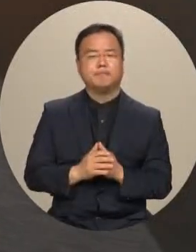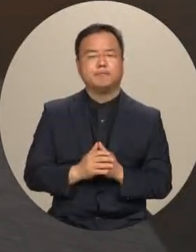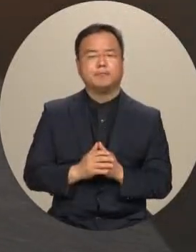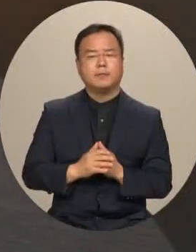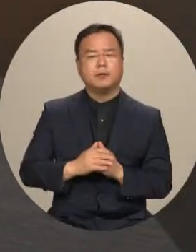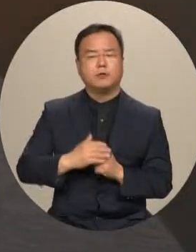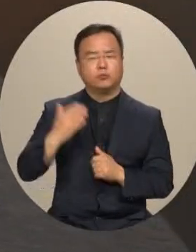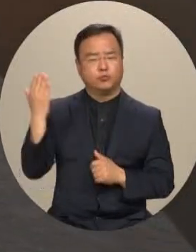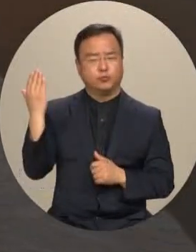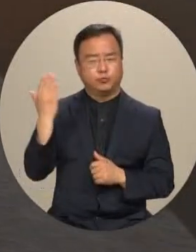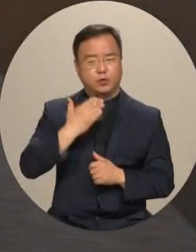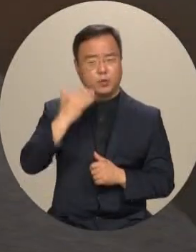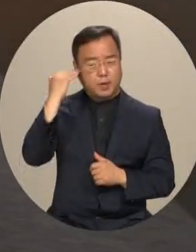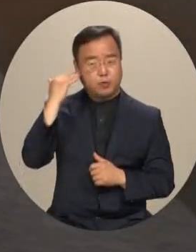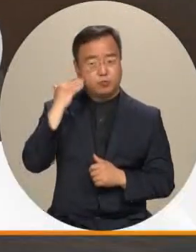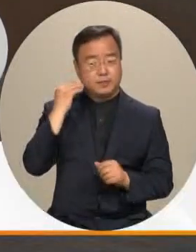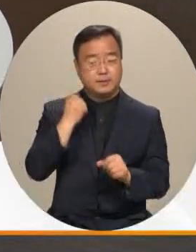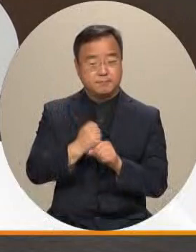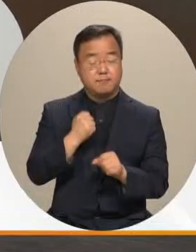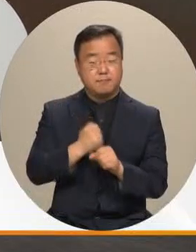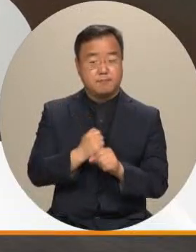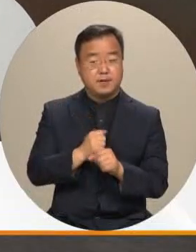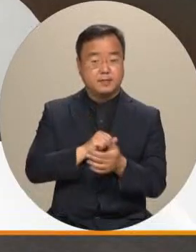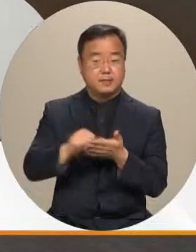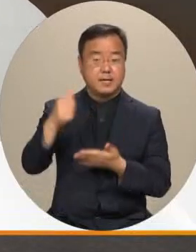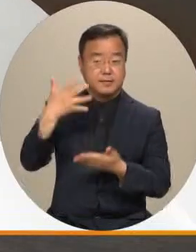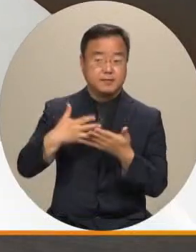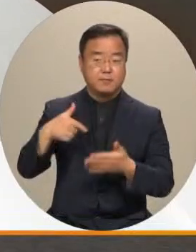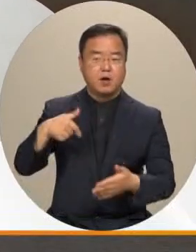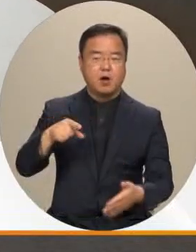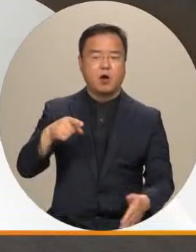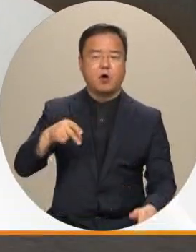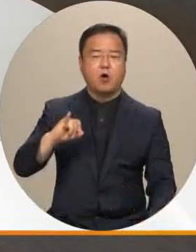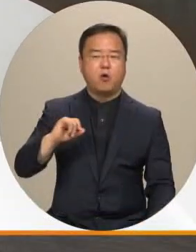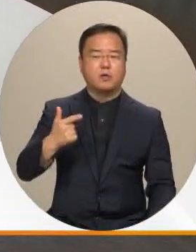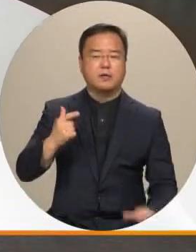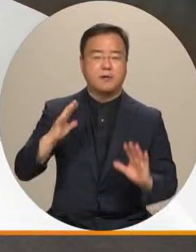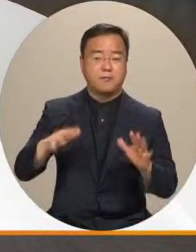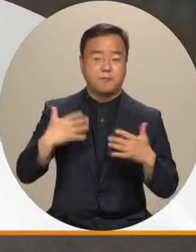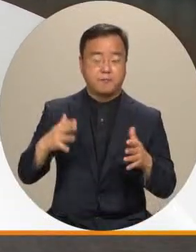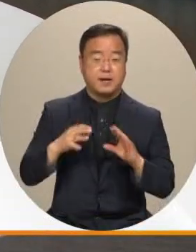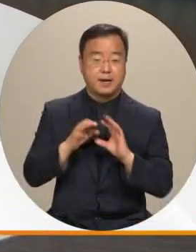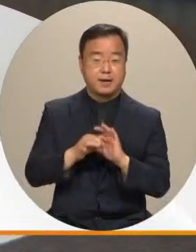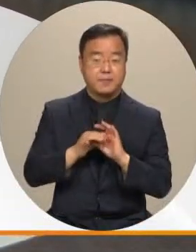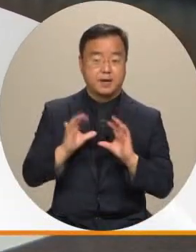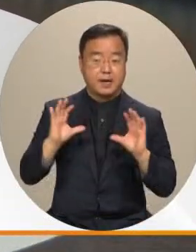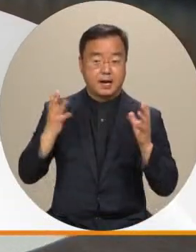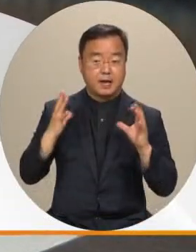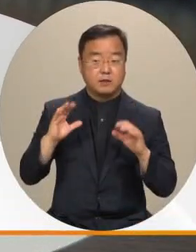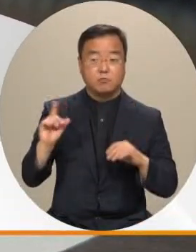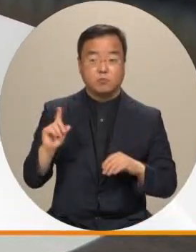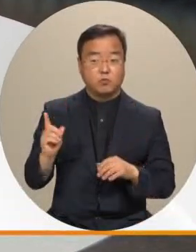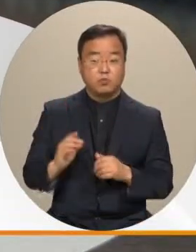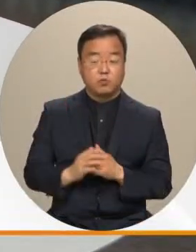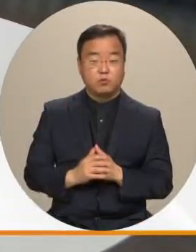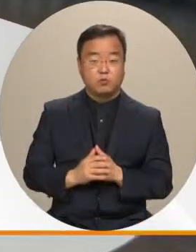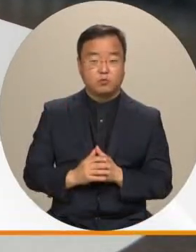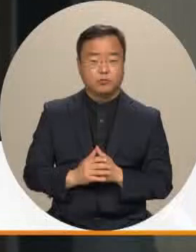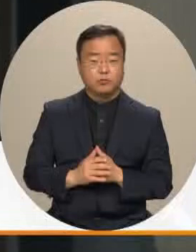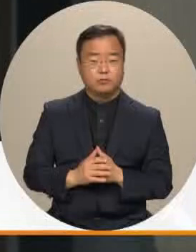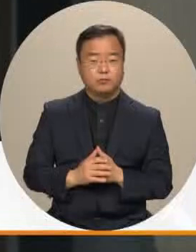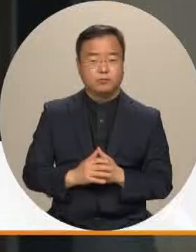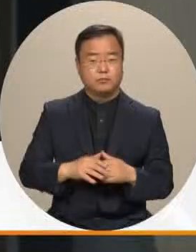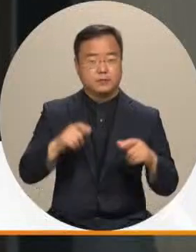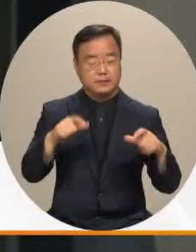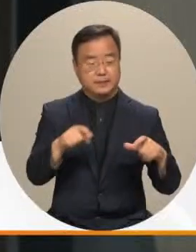순수 국산 애니메이션입니다 거신 바람의 아이 어떤 내용의 작품입니까네 거신 바람의 아이는